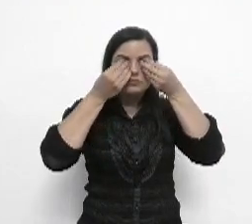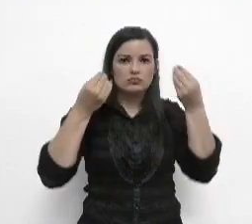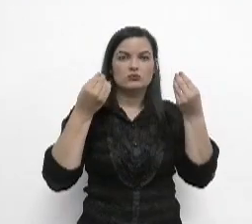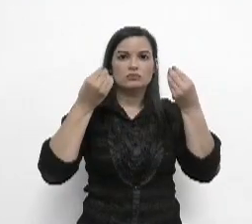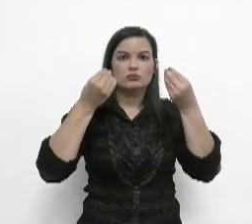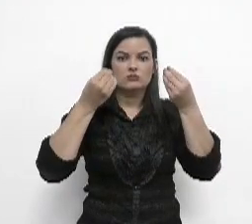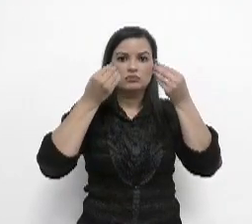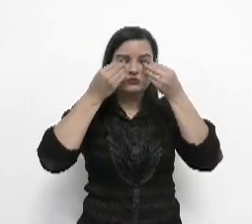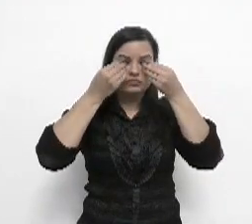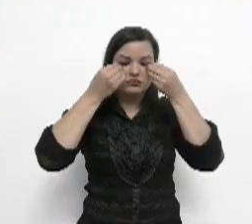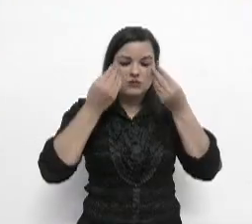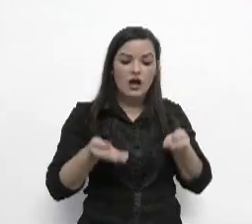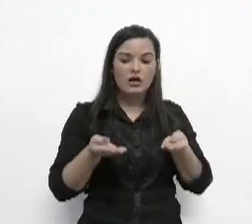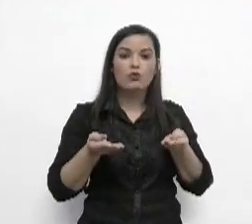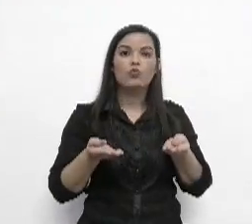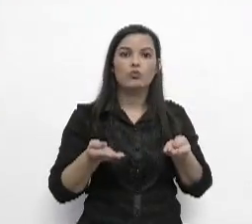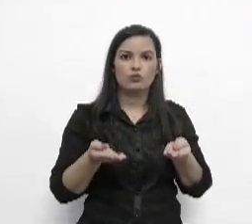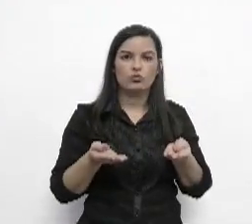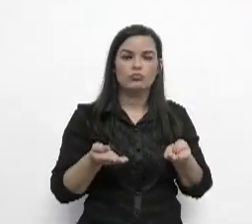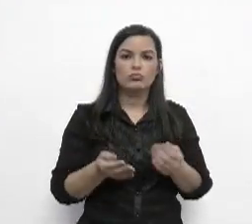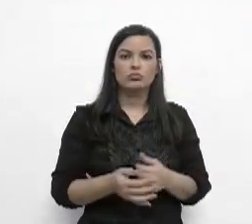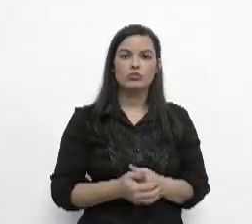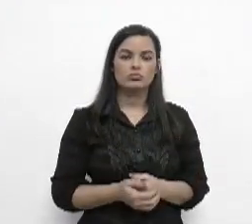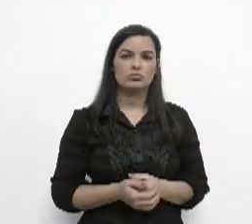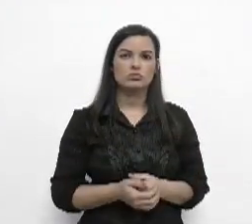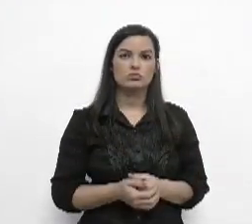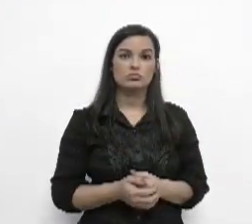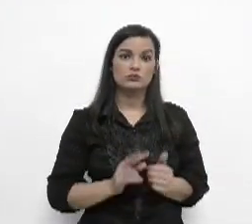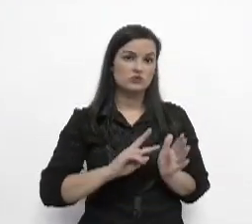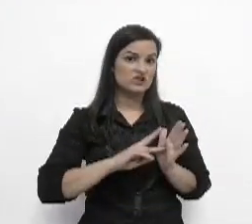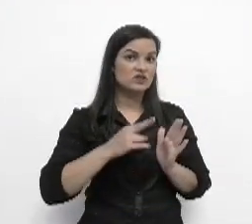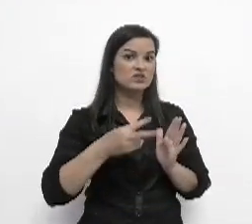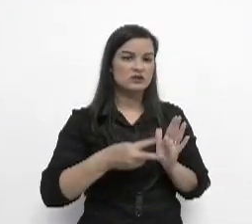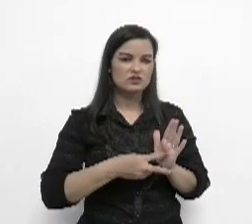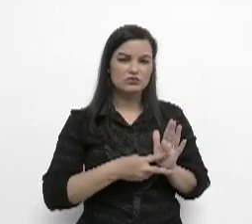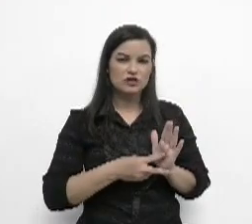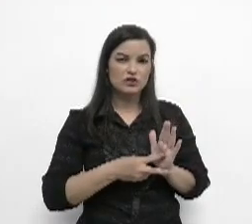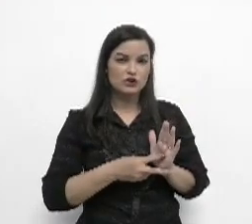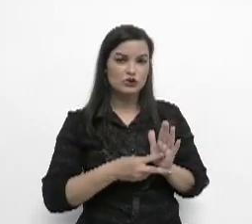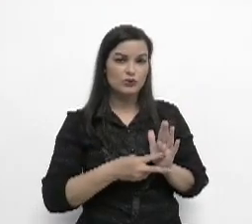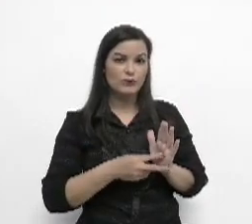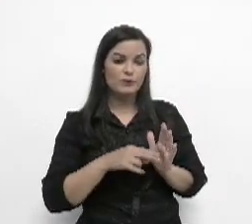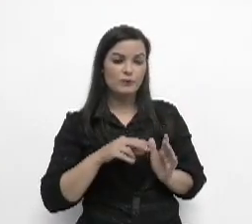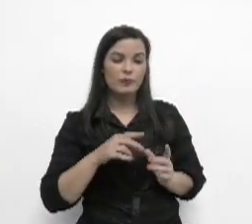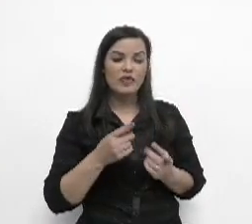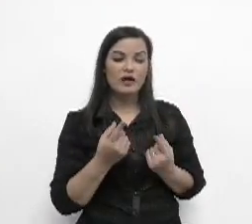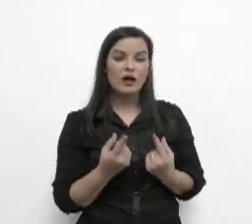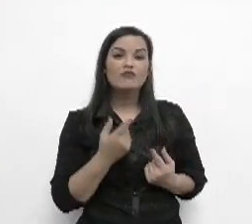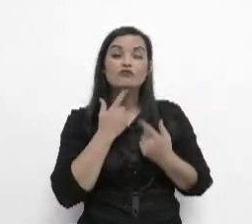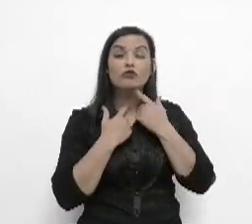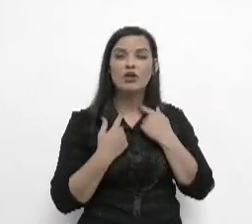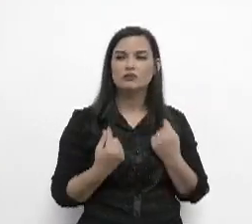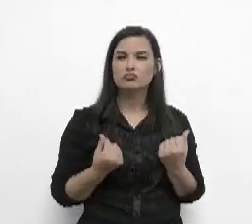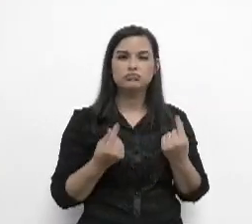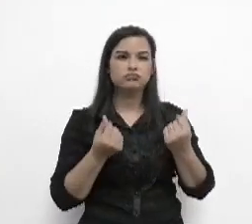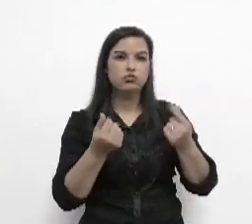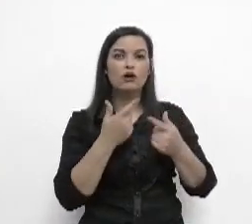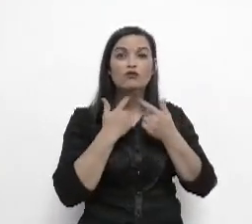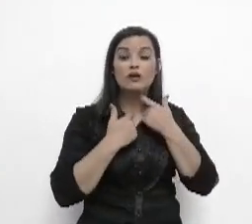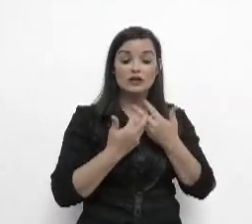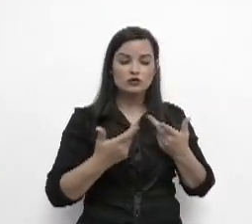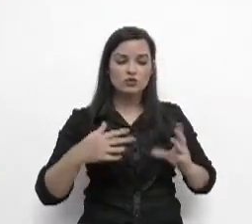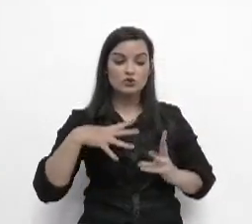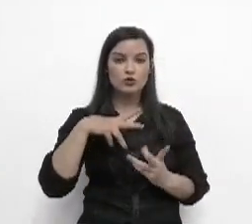Paulo. 사울의 욕심의 비늘이 벗어졌다는 이야기입니다. Significa que a ganância dos olhos de Saulo foram removidas. 사울의